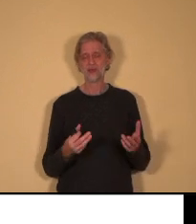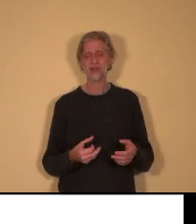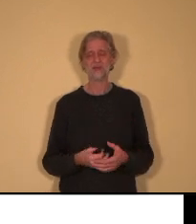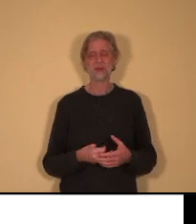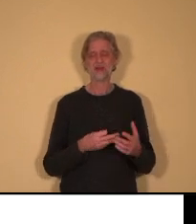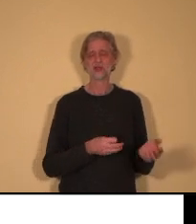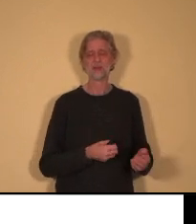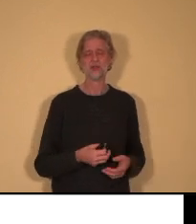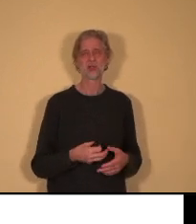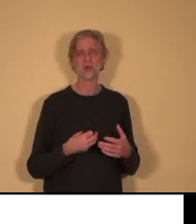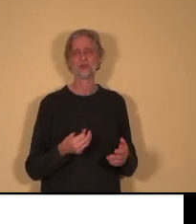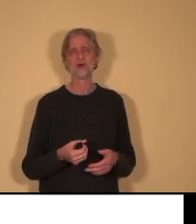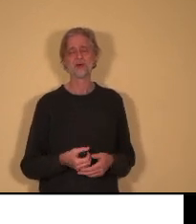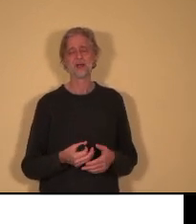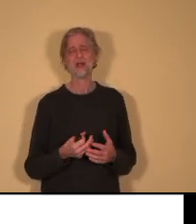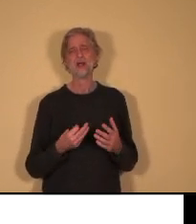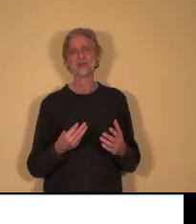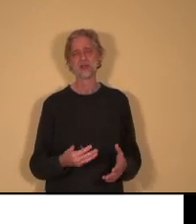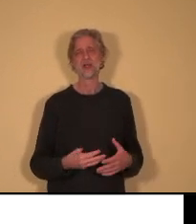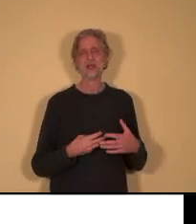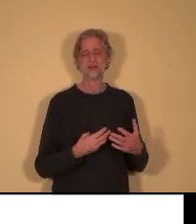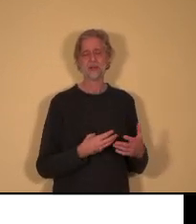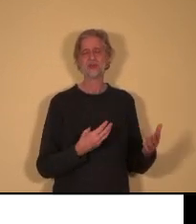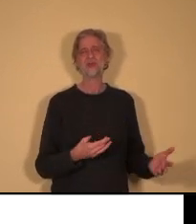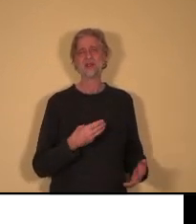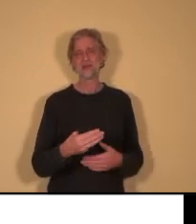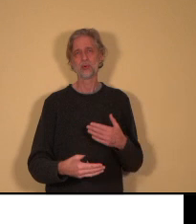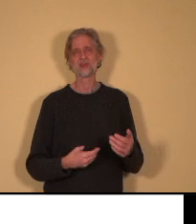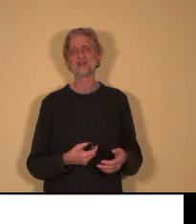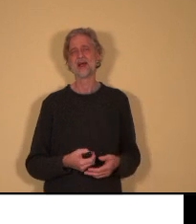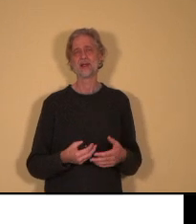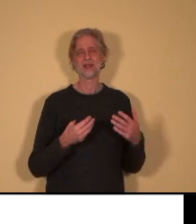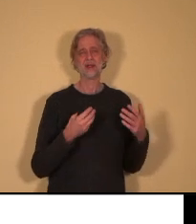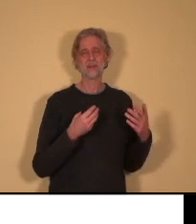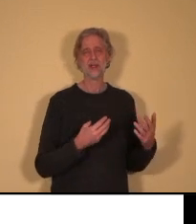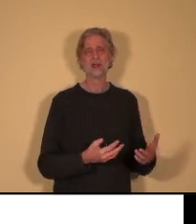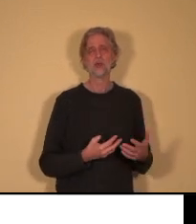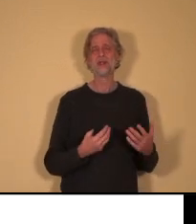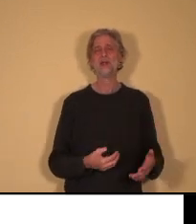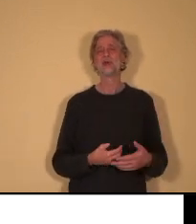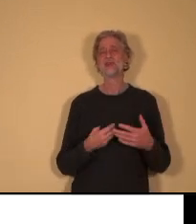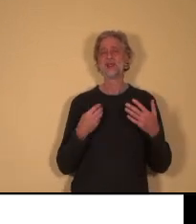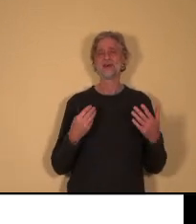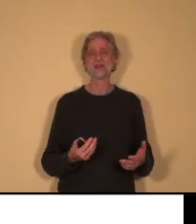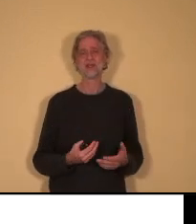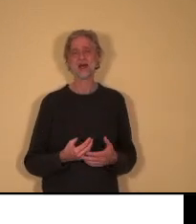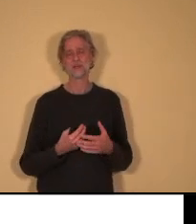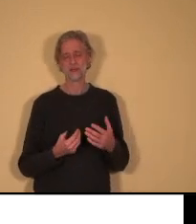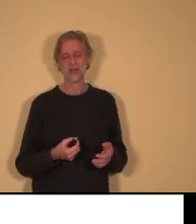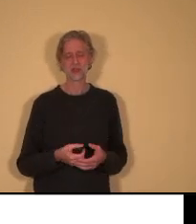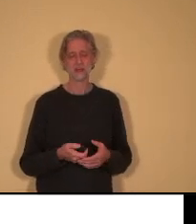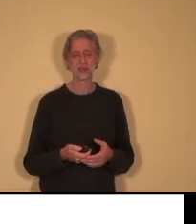dafür verwenden, wie im klassischen Fischer-Tropsch-Verfahren, sondern wir müssen, wie in diesen Prozessen angegeben, Kohlendioxid, was sich